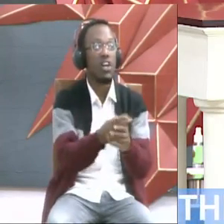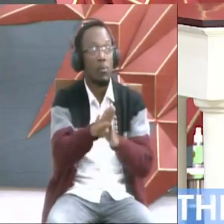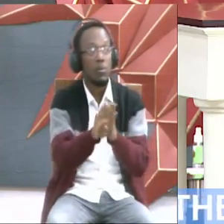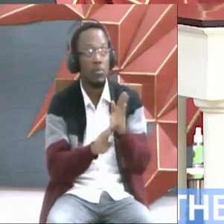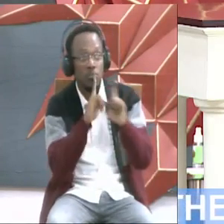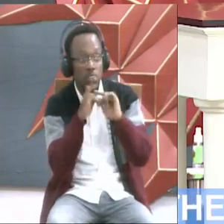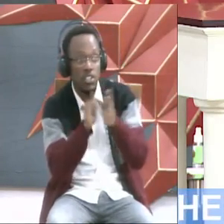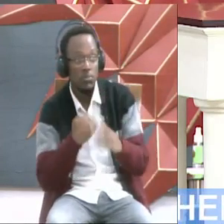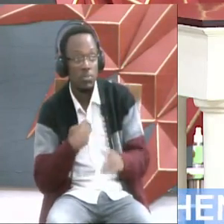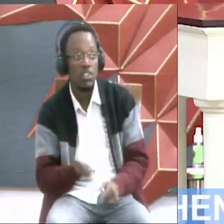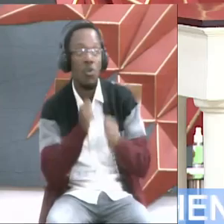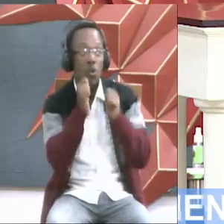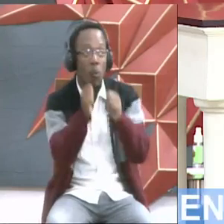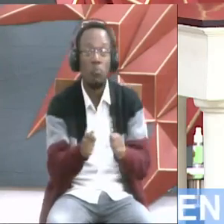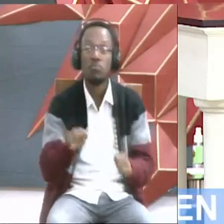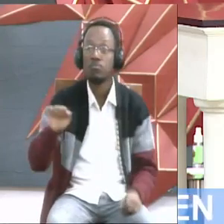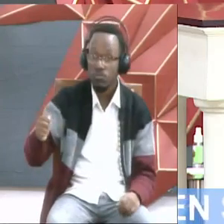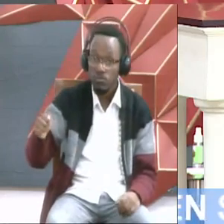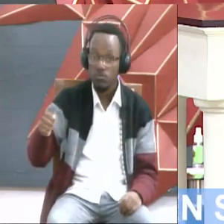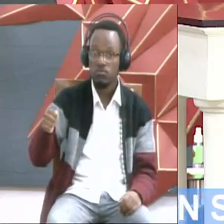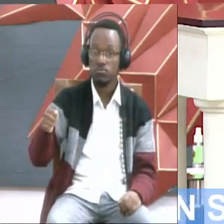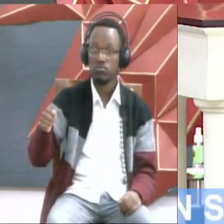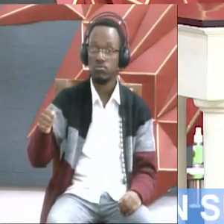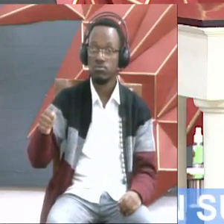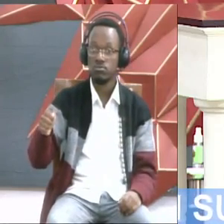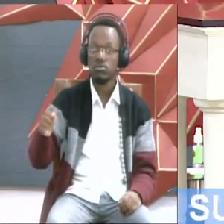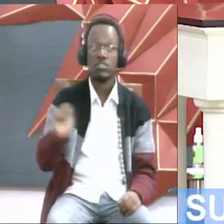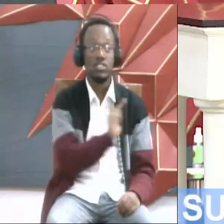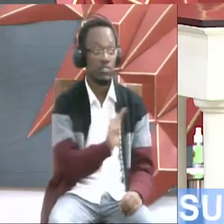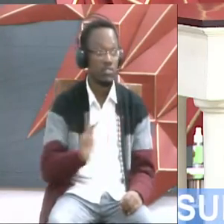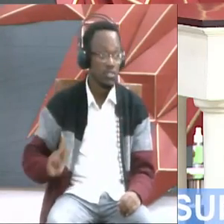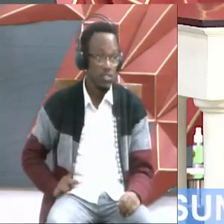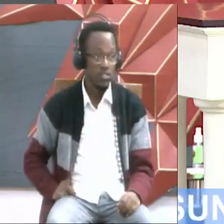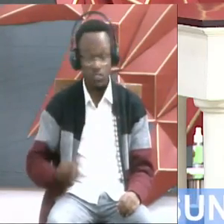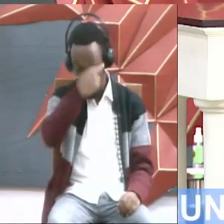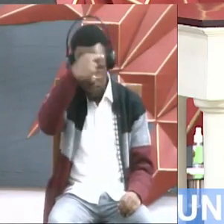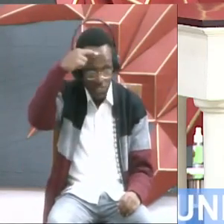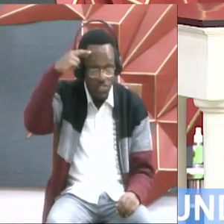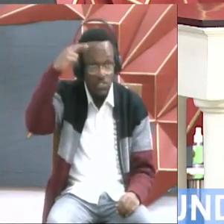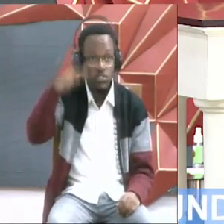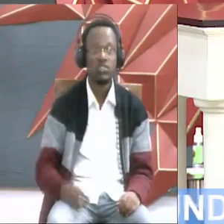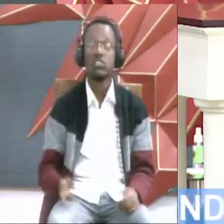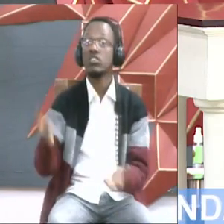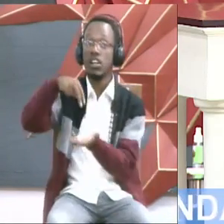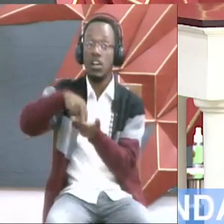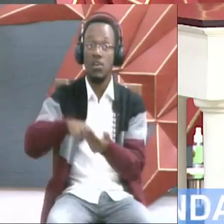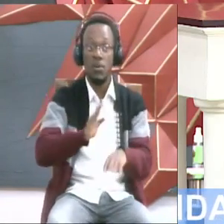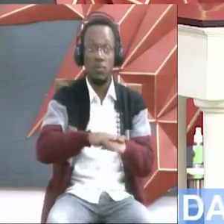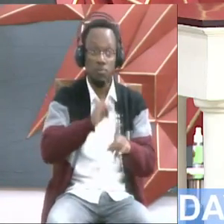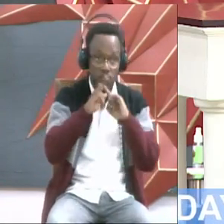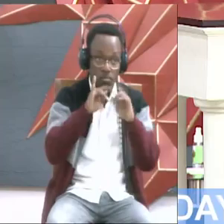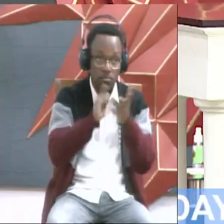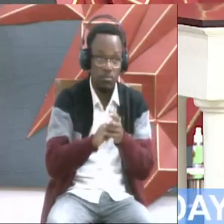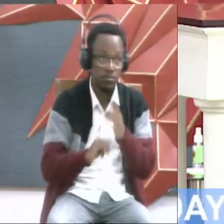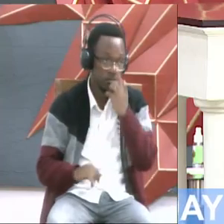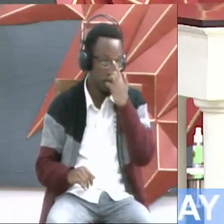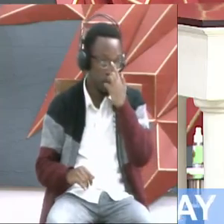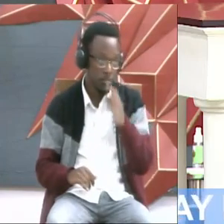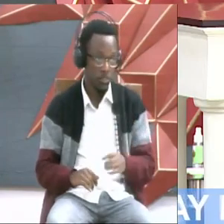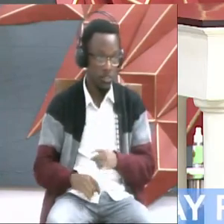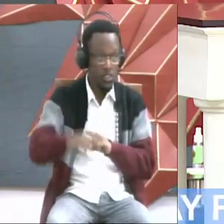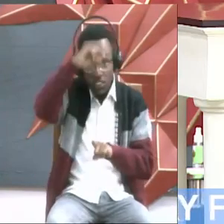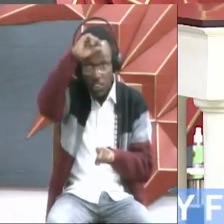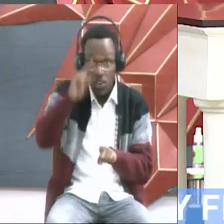imfunguzo ryari mu butumwa bwiza. Icyo gituma yahagurutse arababwira ati aba bene